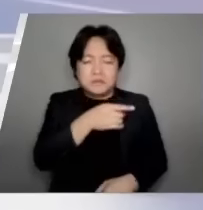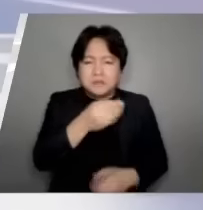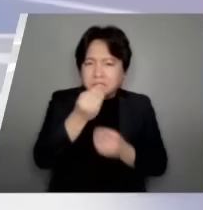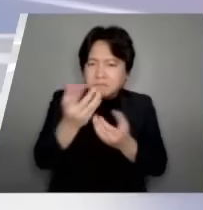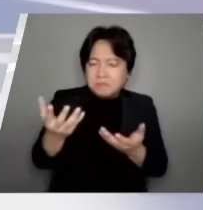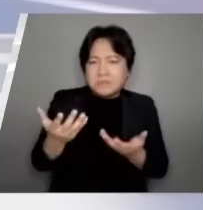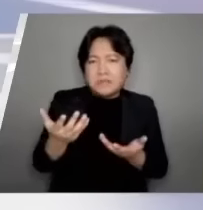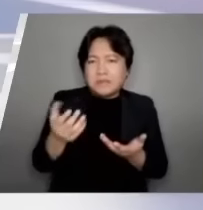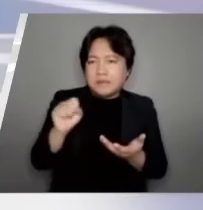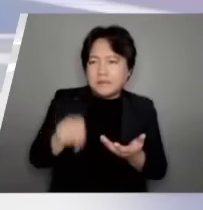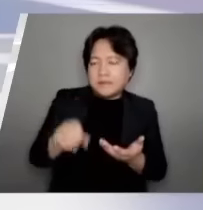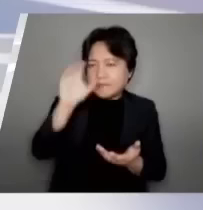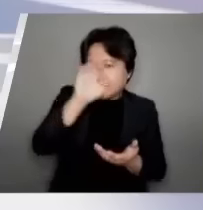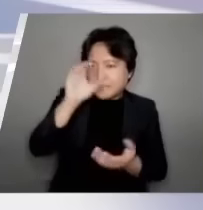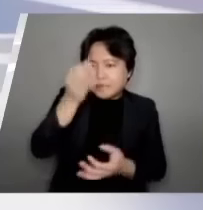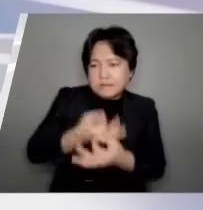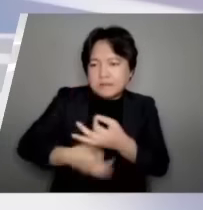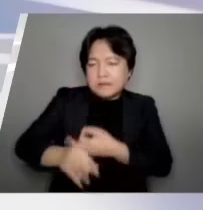sangkap para sa patoka.